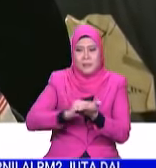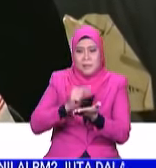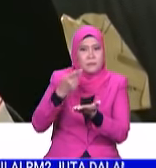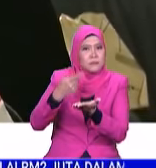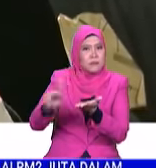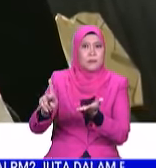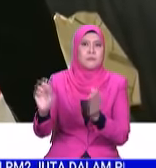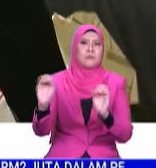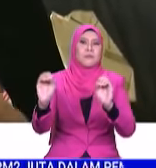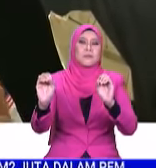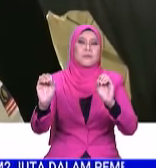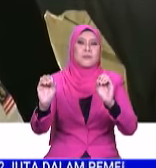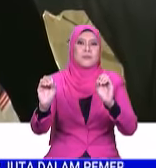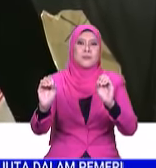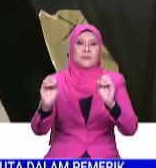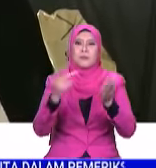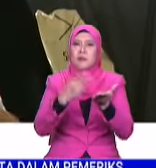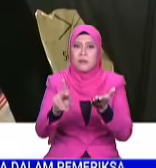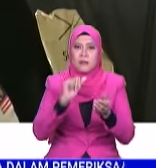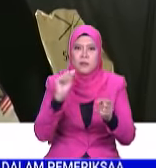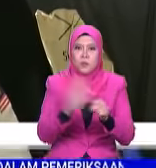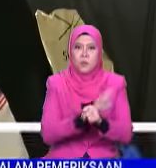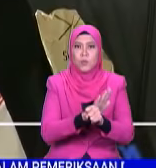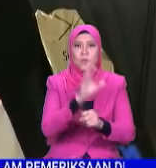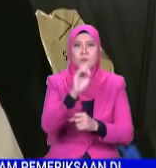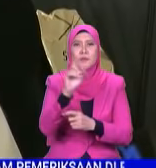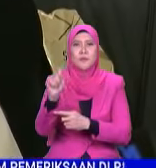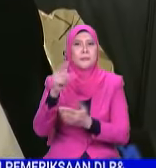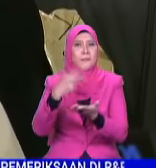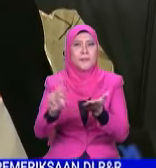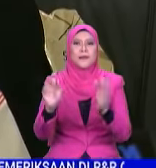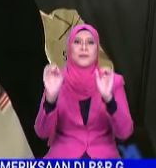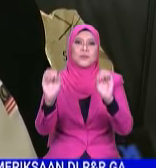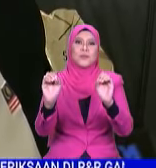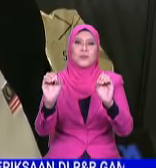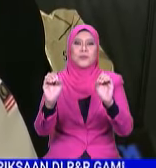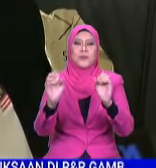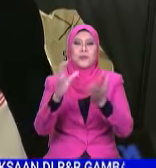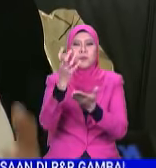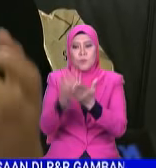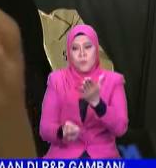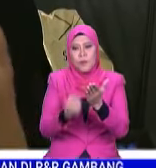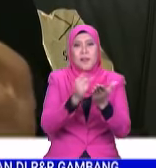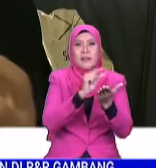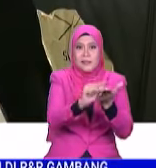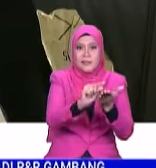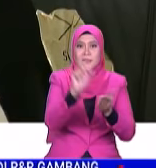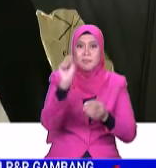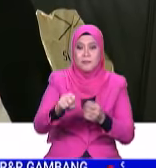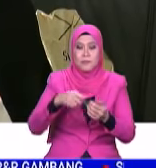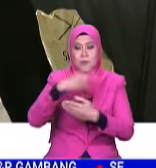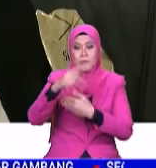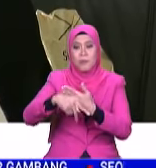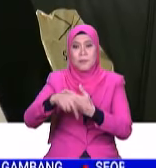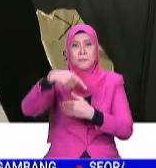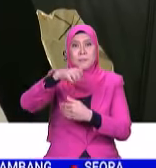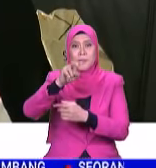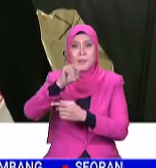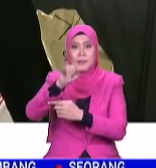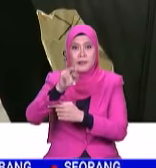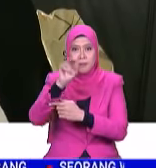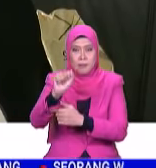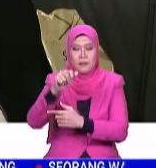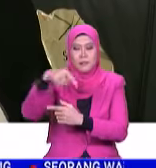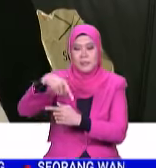oleh majikan. Bayar tak cukup, overtime tak bayar. Dan potong gaji walaupun kita bagi program penjana, program